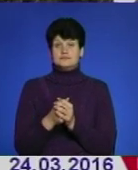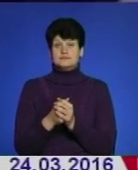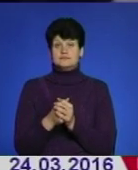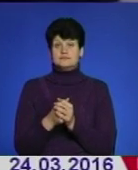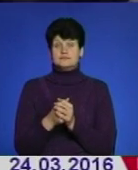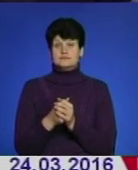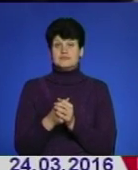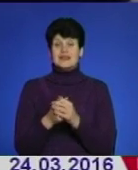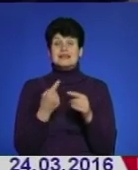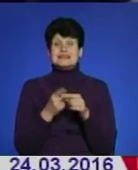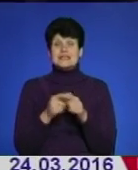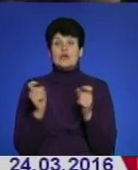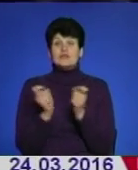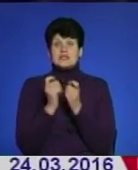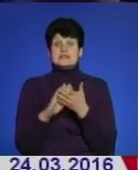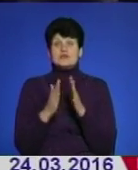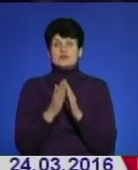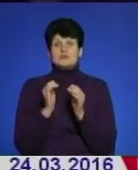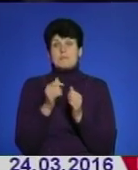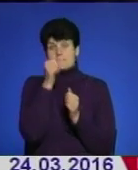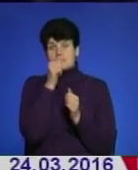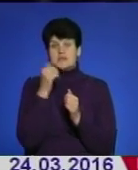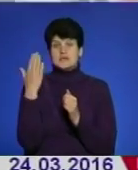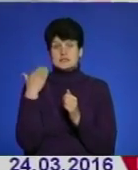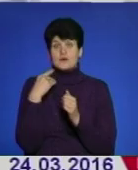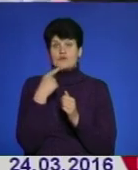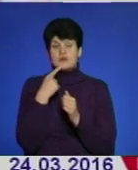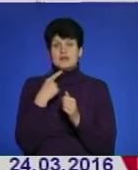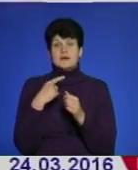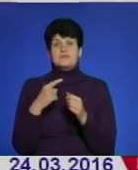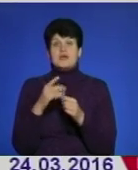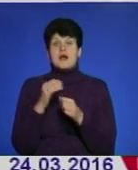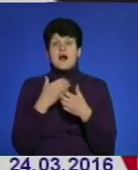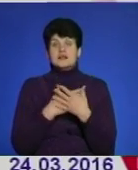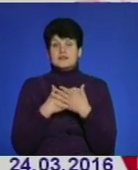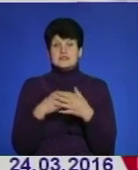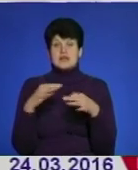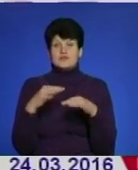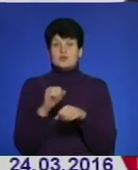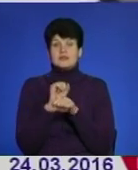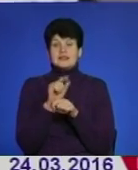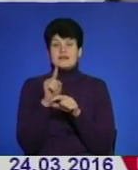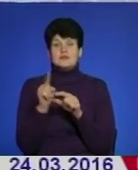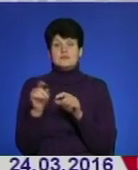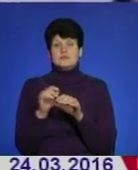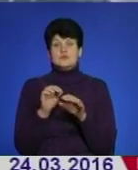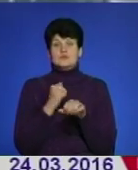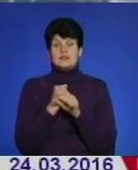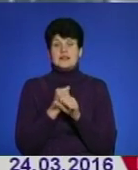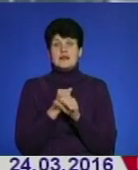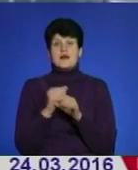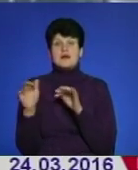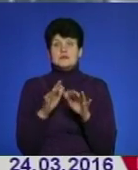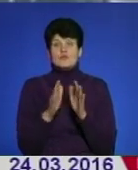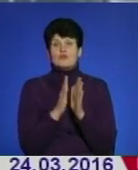людину. Такі конфліктні ситуації ще місяць тому прогнозували активісти Автомайдану. Разом з тим навіть започаткували акцію із